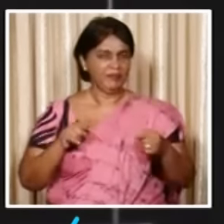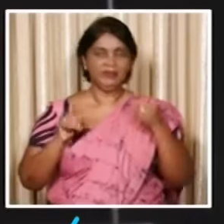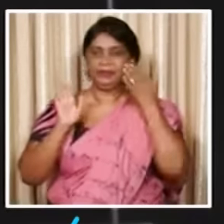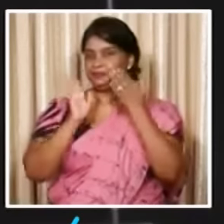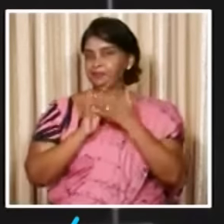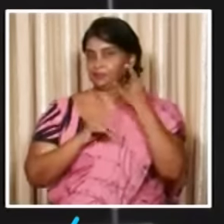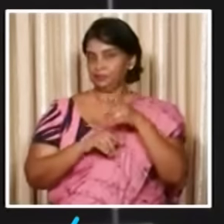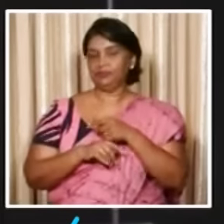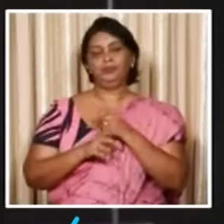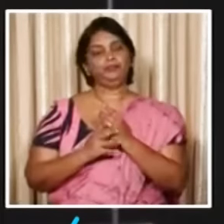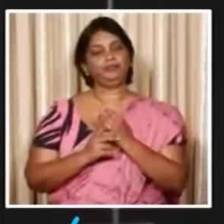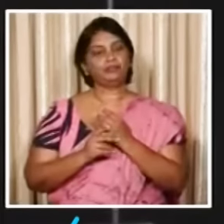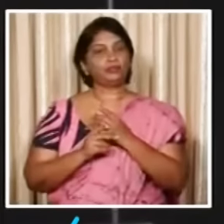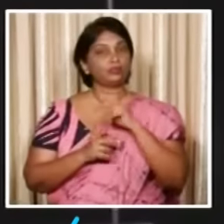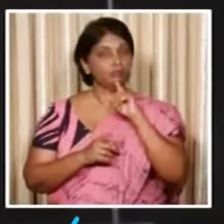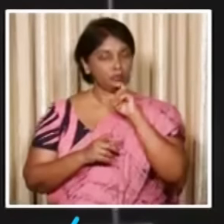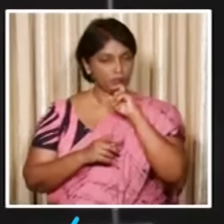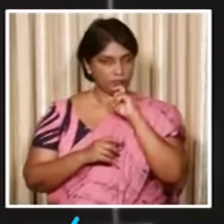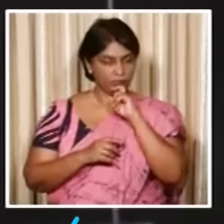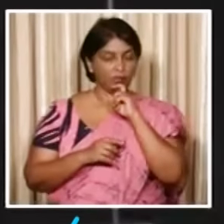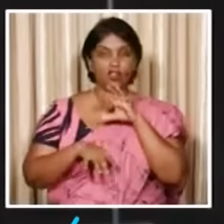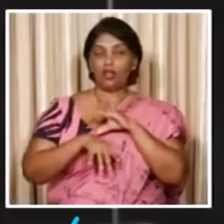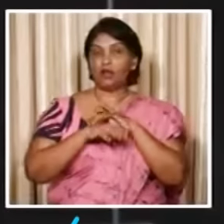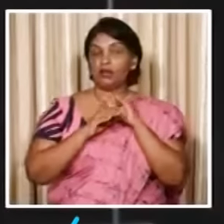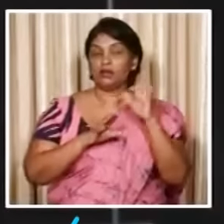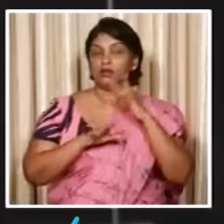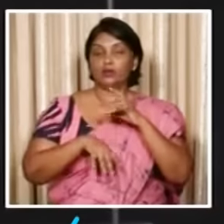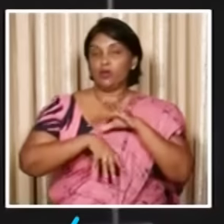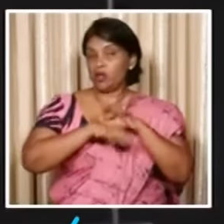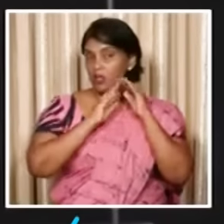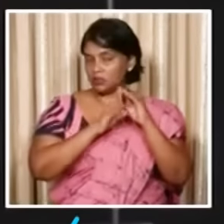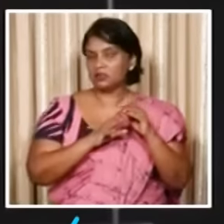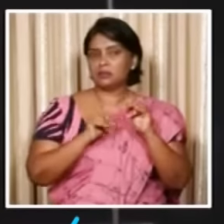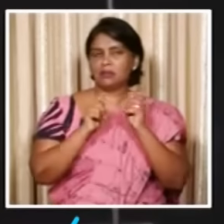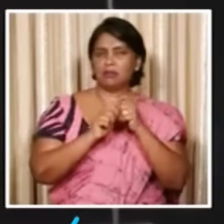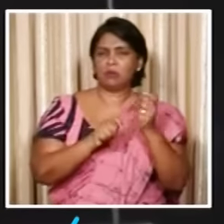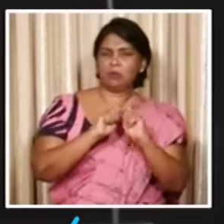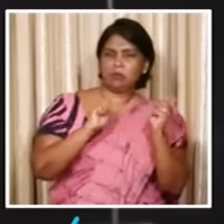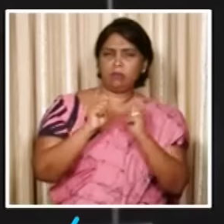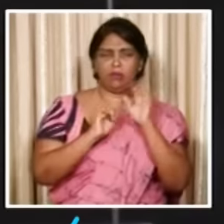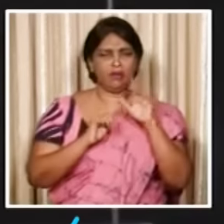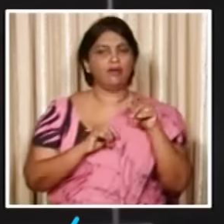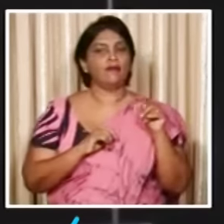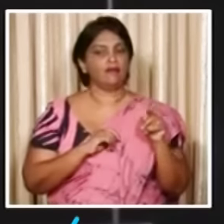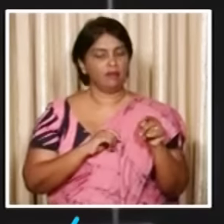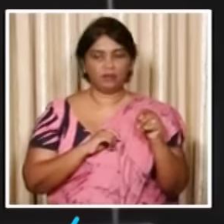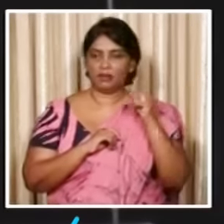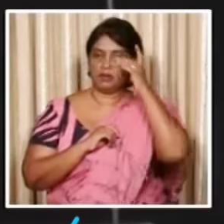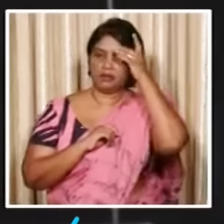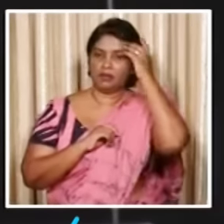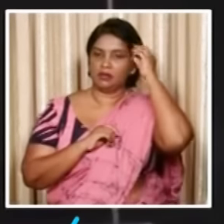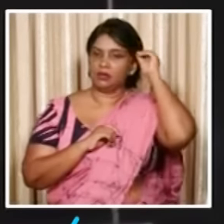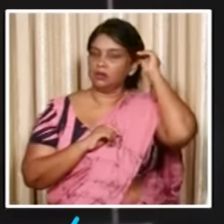வைத்தியசாலை மூடப்பட்டிருக்கிறது. அங்கிருக்கின்ற செயல்பாடுகள் எதுவும் நடைபெறவில்லை. அவர்கள் கிழக்கு மாகாண ஆளுநரில் இருந்து